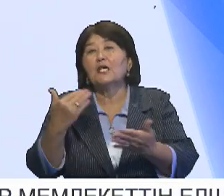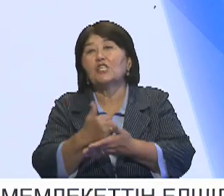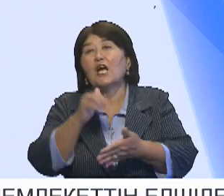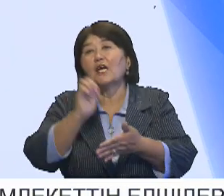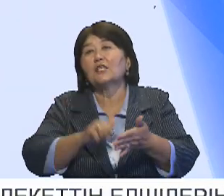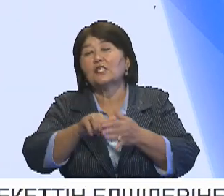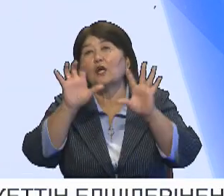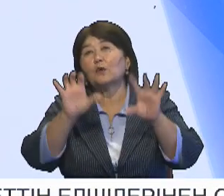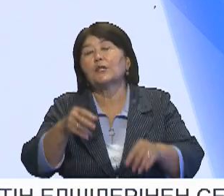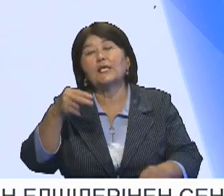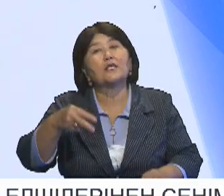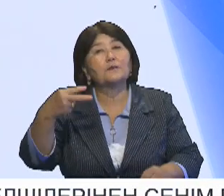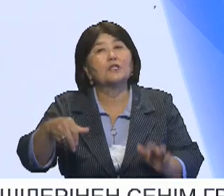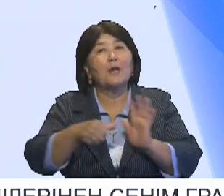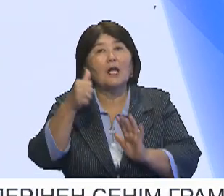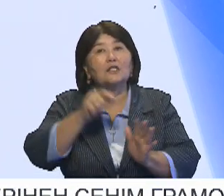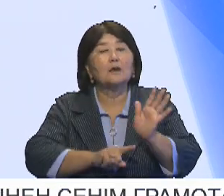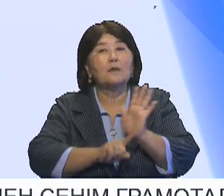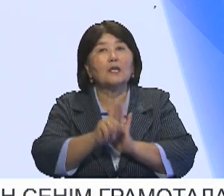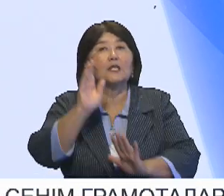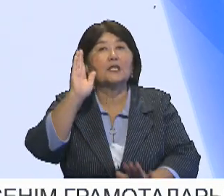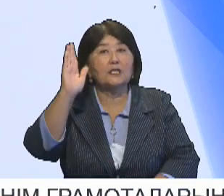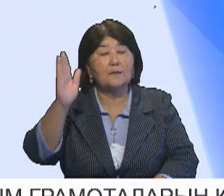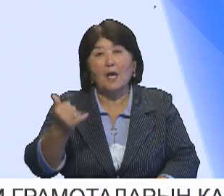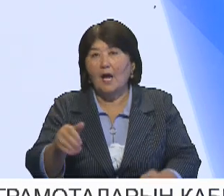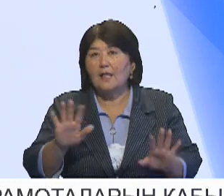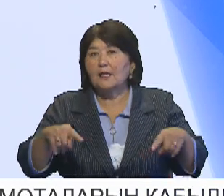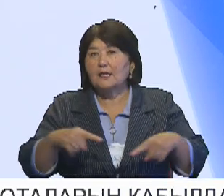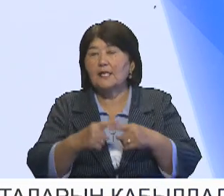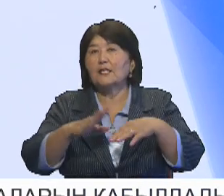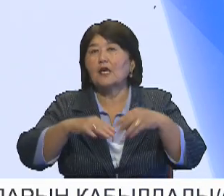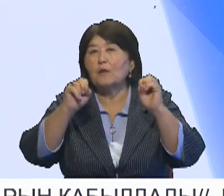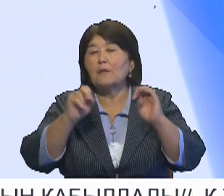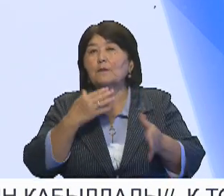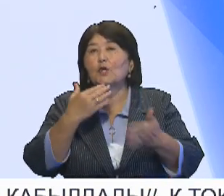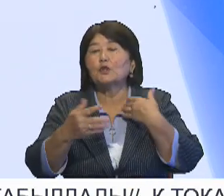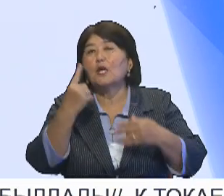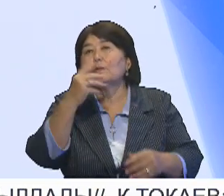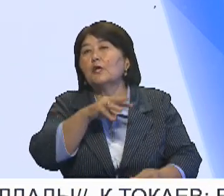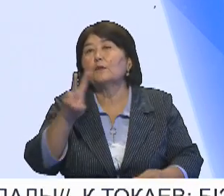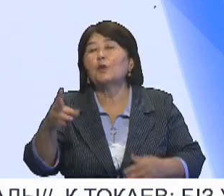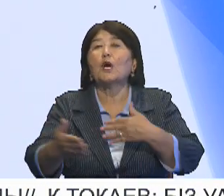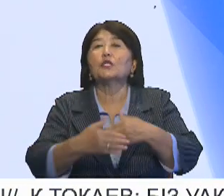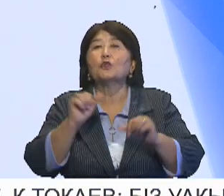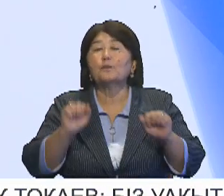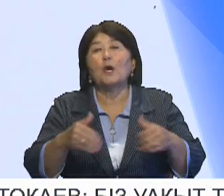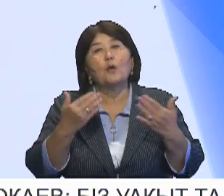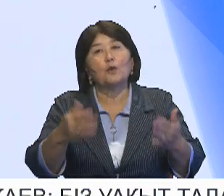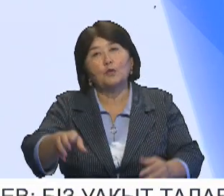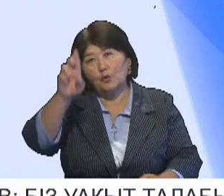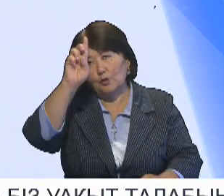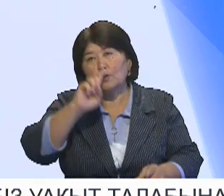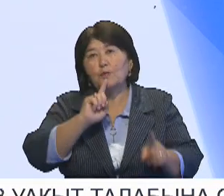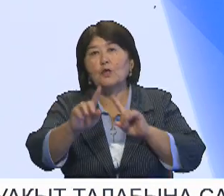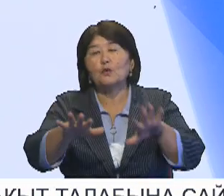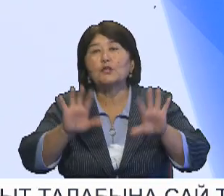кодексі 2026 жылдан бастап қолданысқа енгізілмек. Ал техникалық мамандықтарға сұраныс 1 миллионға жетуі мүмкін. Бұл туралы үкімет